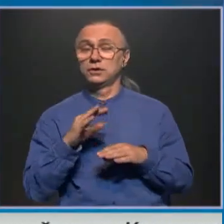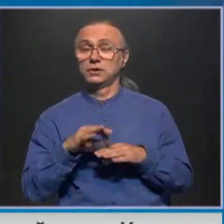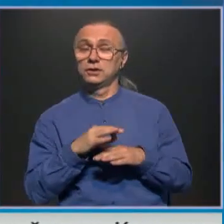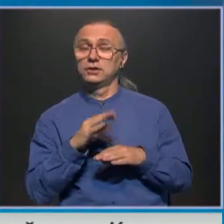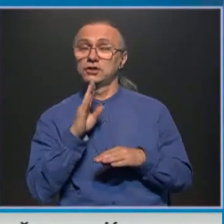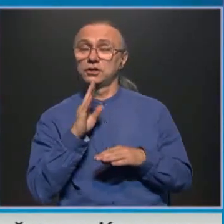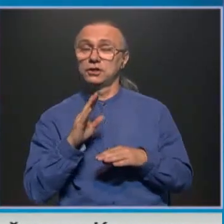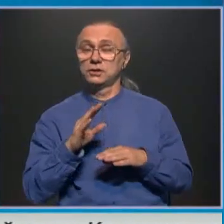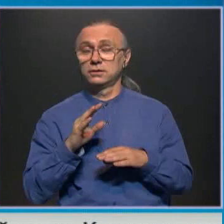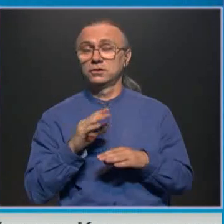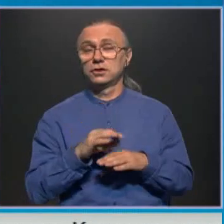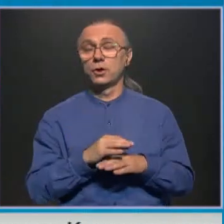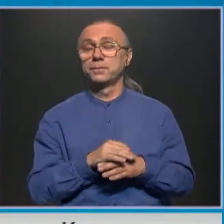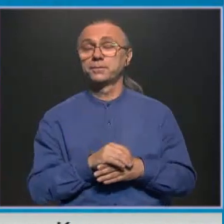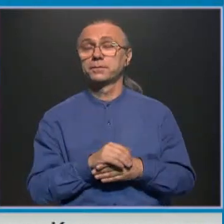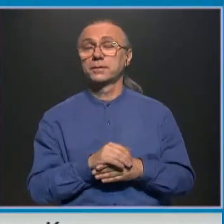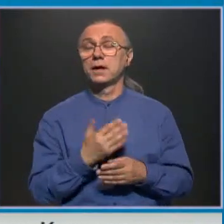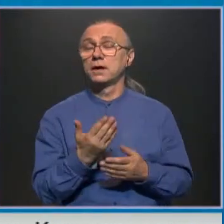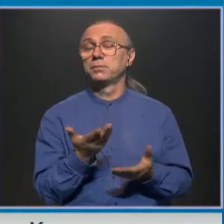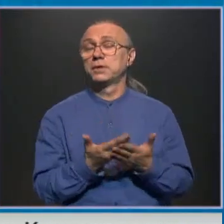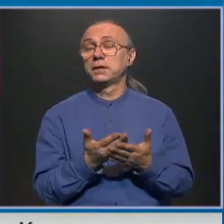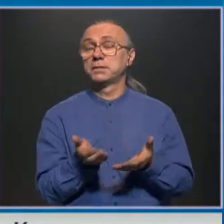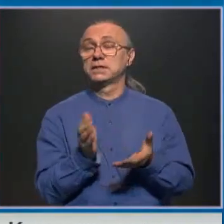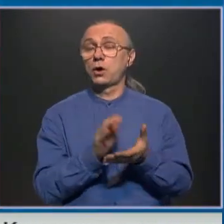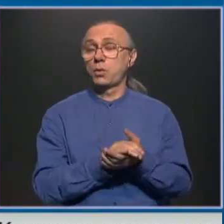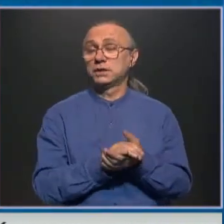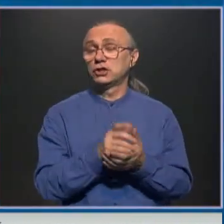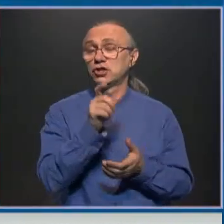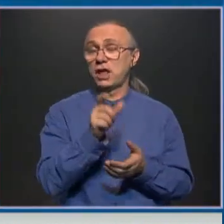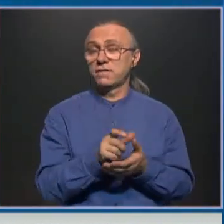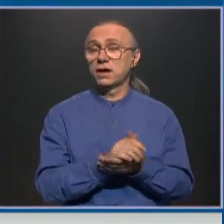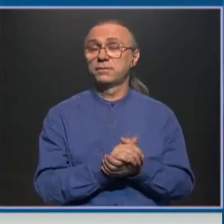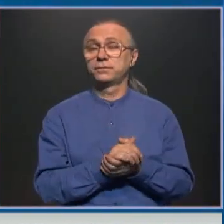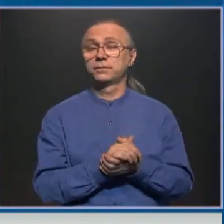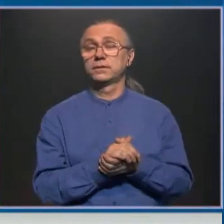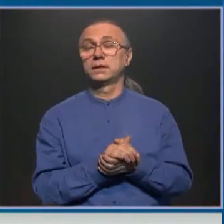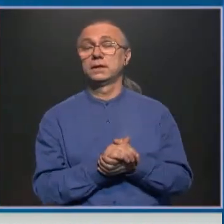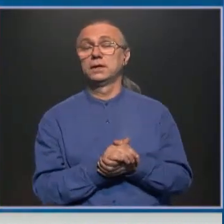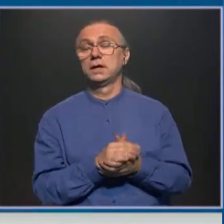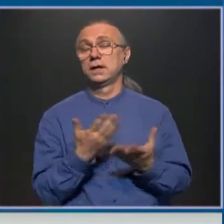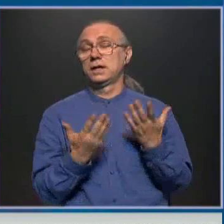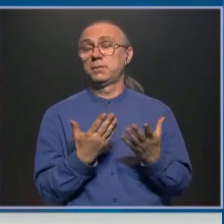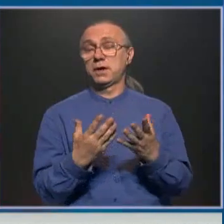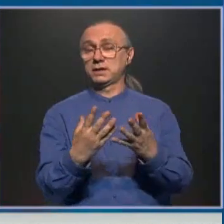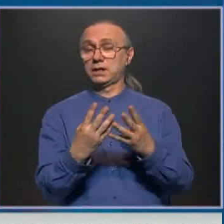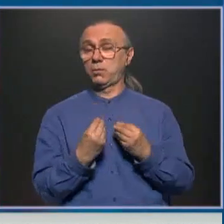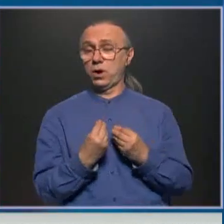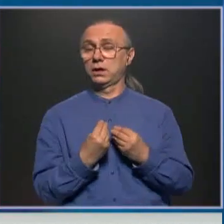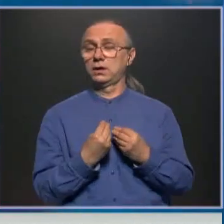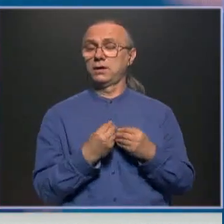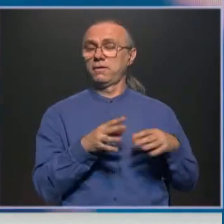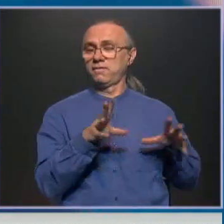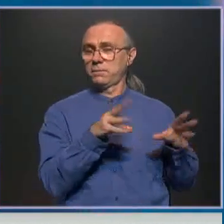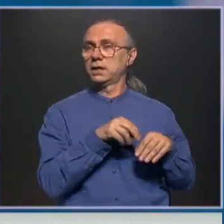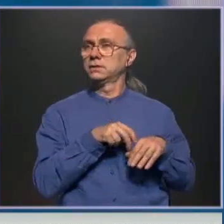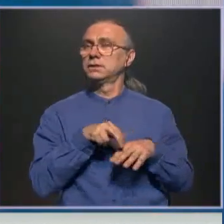будешь набрасываться на людей, вот ты познакомился с человеком и набрасываешься, либо я с тобой вот иду под венец, либо я с тобой не общаюсь, люди